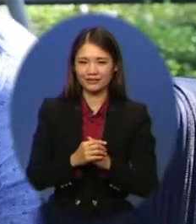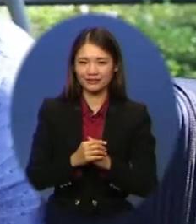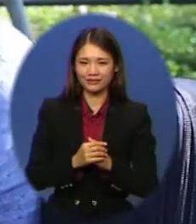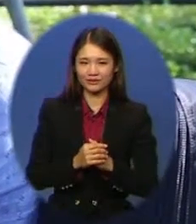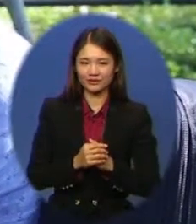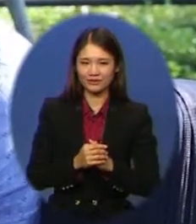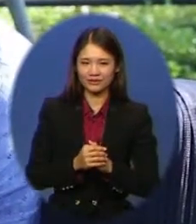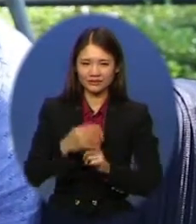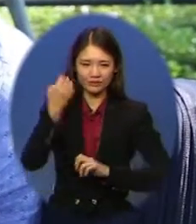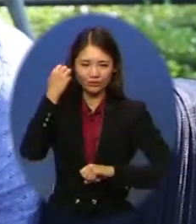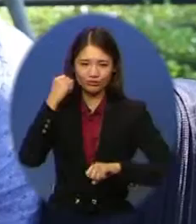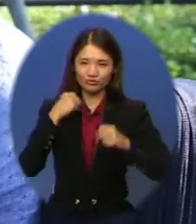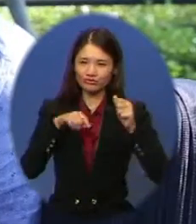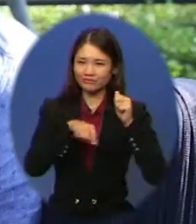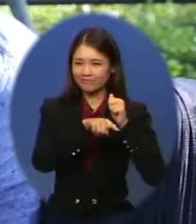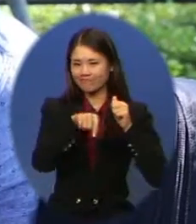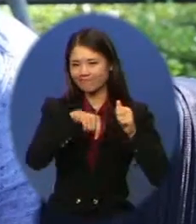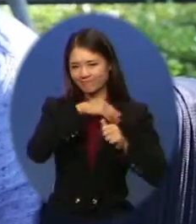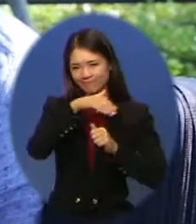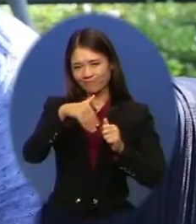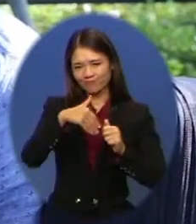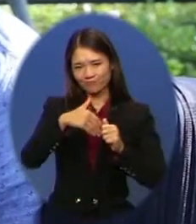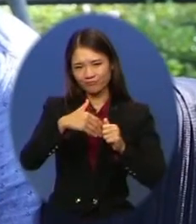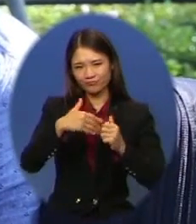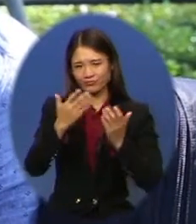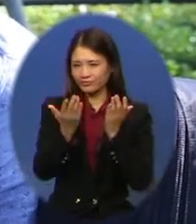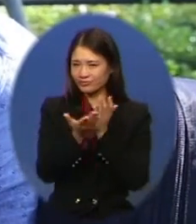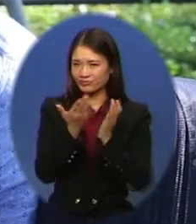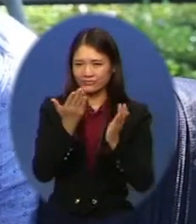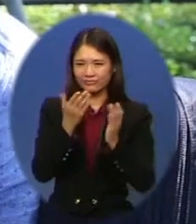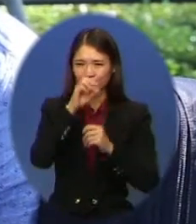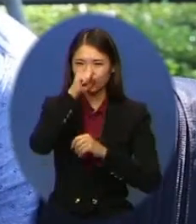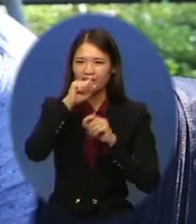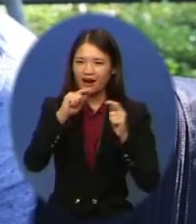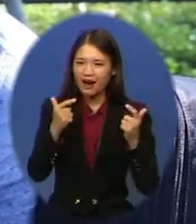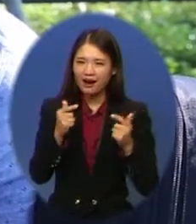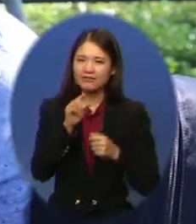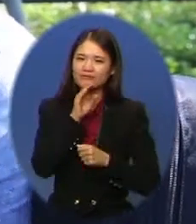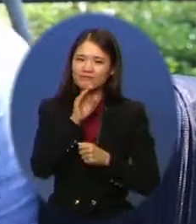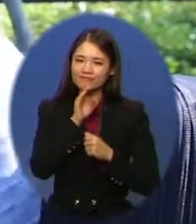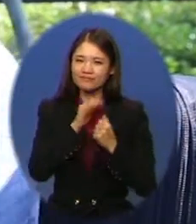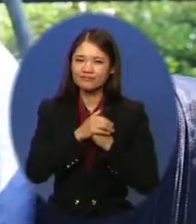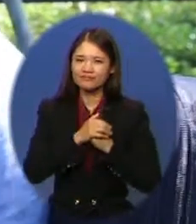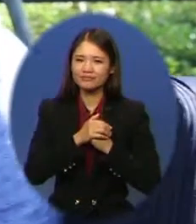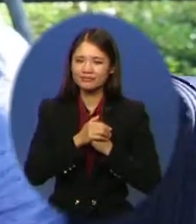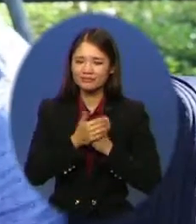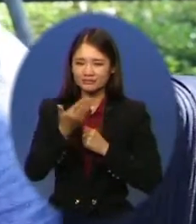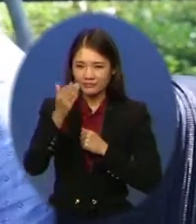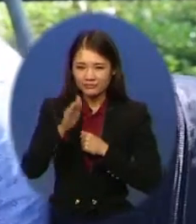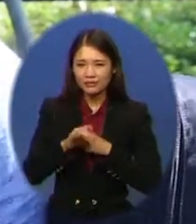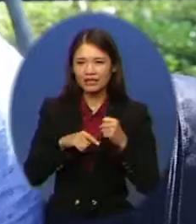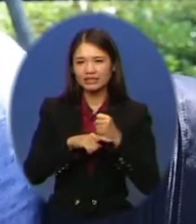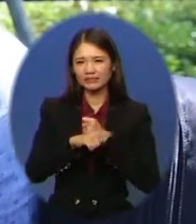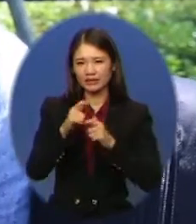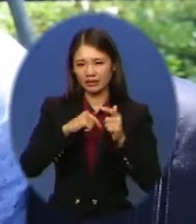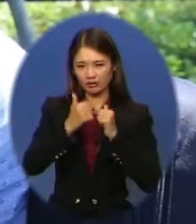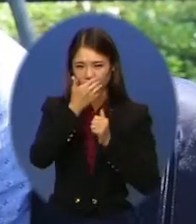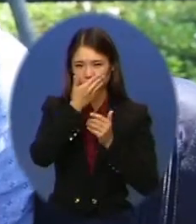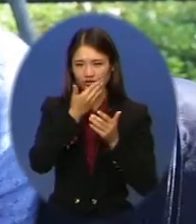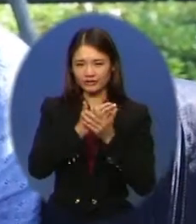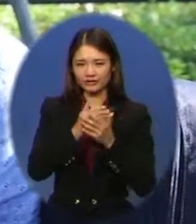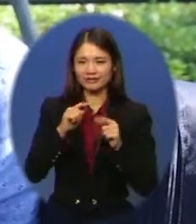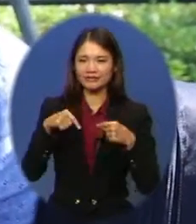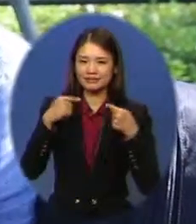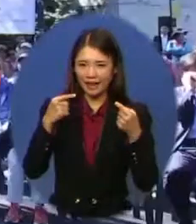좀 이렇게 무대 상황이나 이런 것들이 좀 좋지 않아도 어떤 의미가 굉장히 중요한 거라고 생각해서 네,